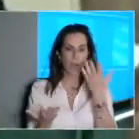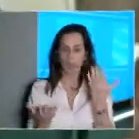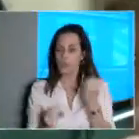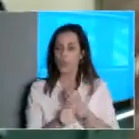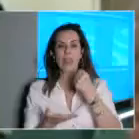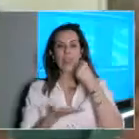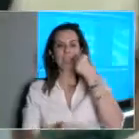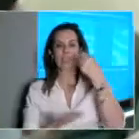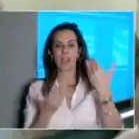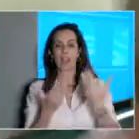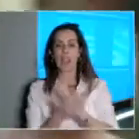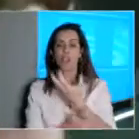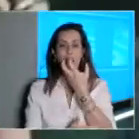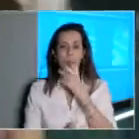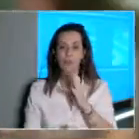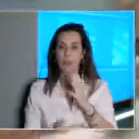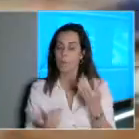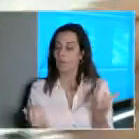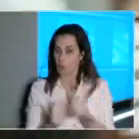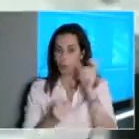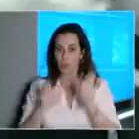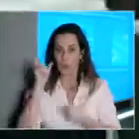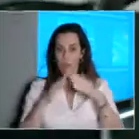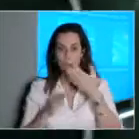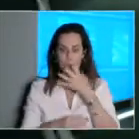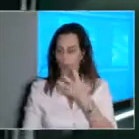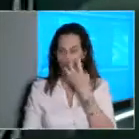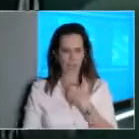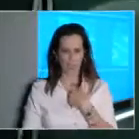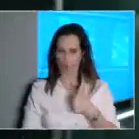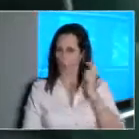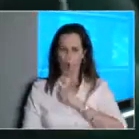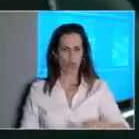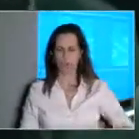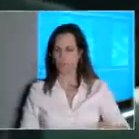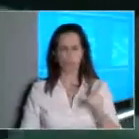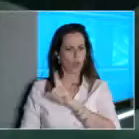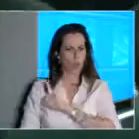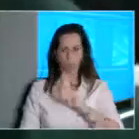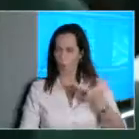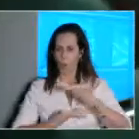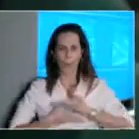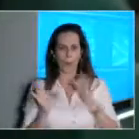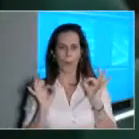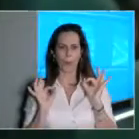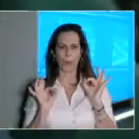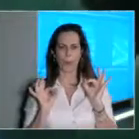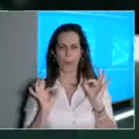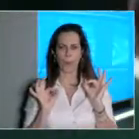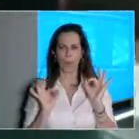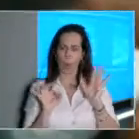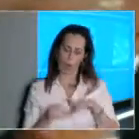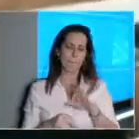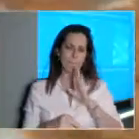ולבנות תקציב חדש, תקציב חלופי טוב לתושבים, לצערי ראש העירייה לא רק שהוא לא נתן, הוא גם שם